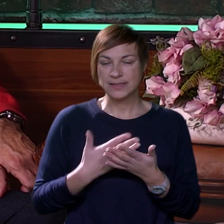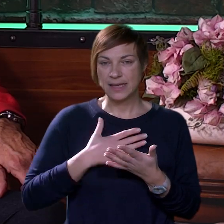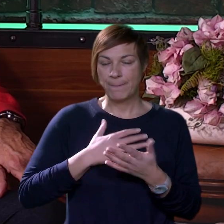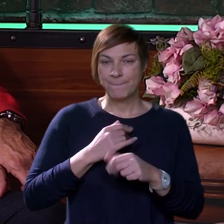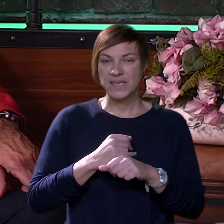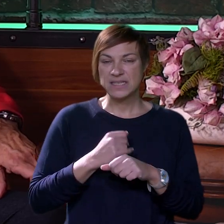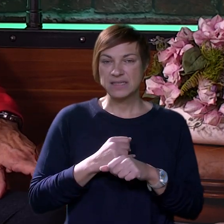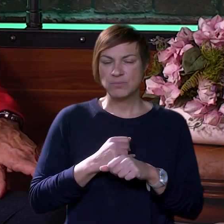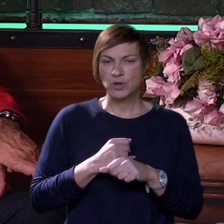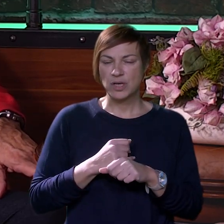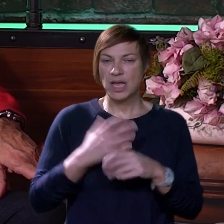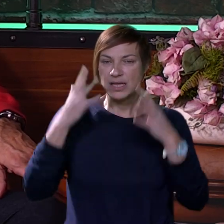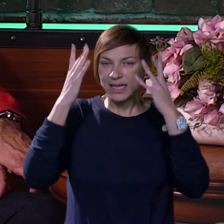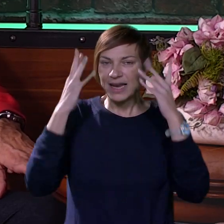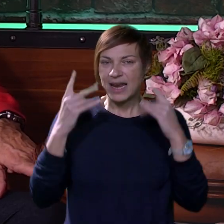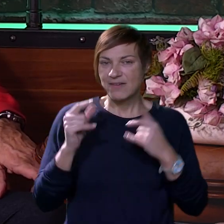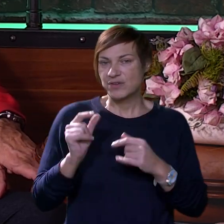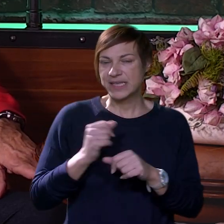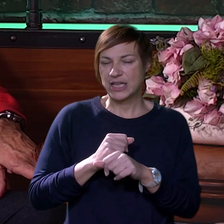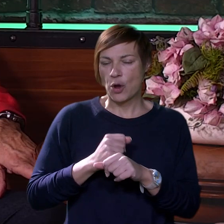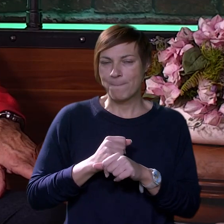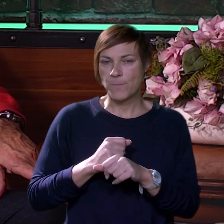smo mi odradili tu lavovski dio posla.